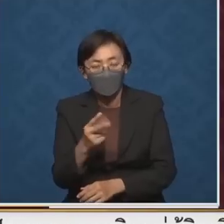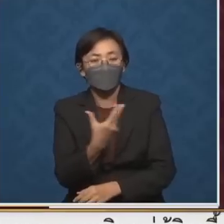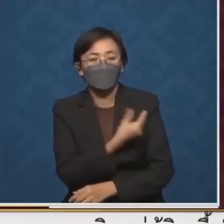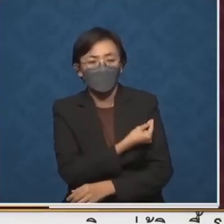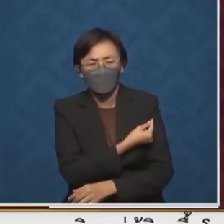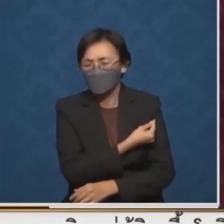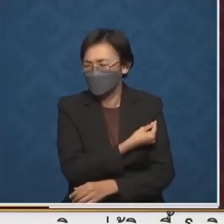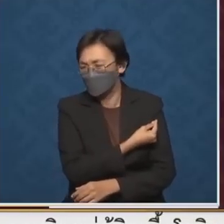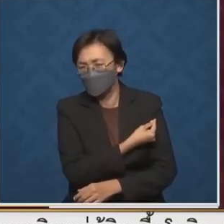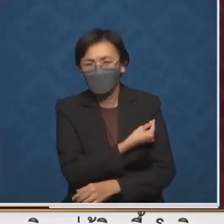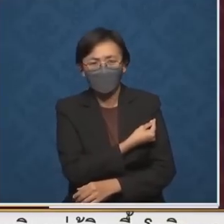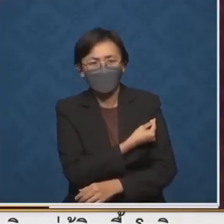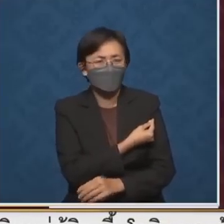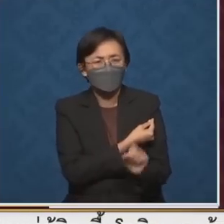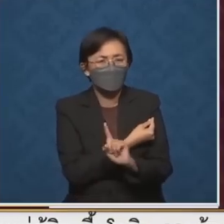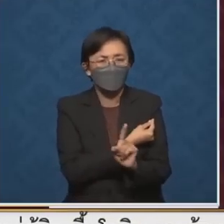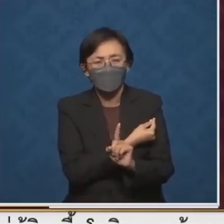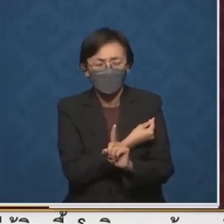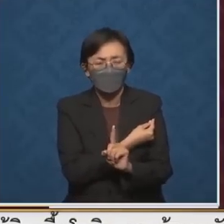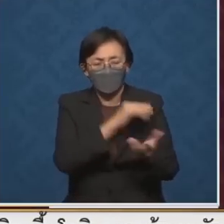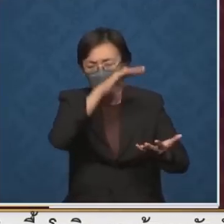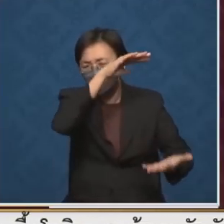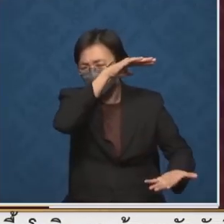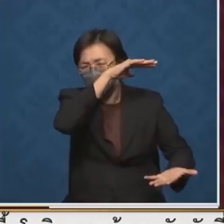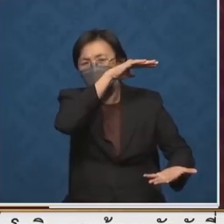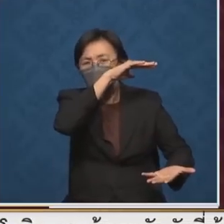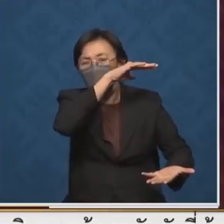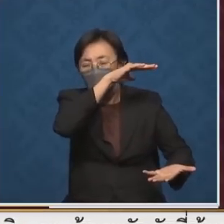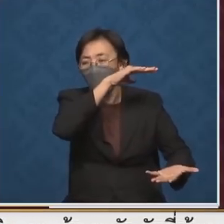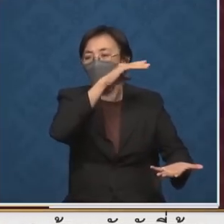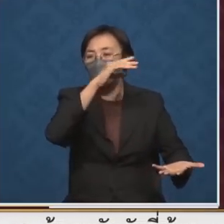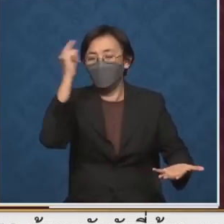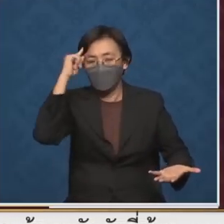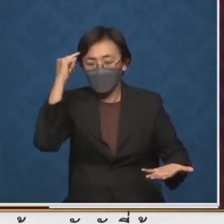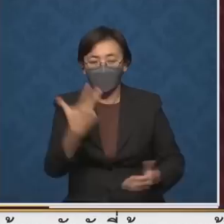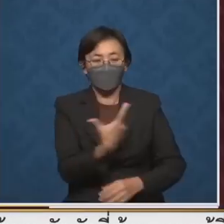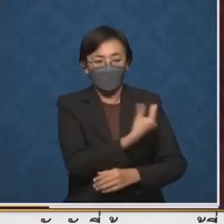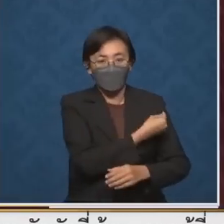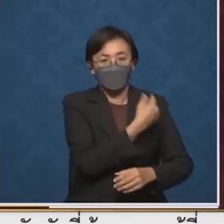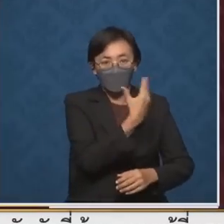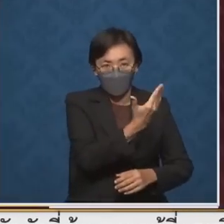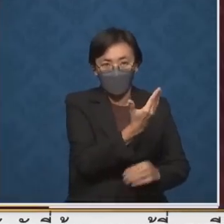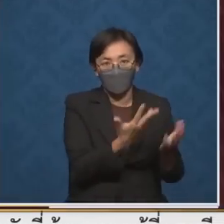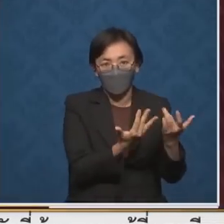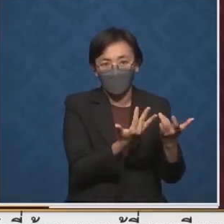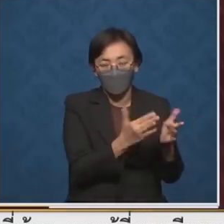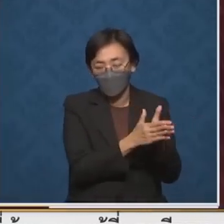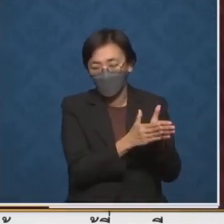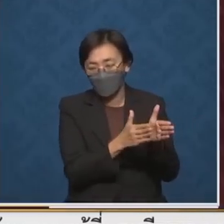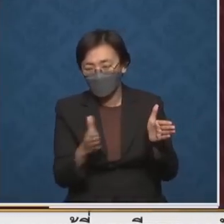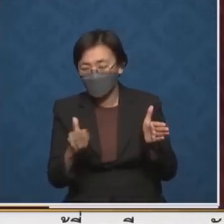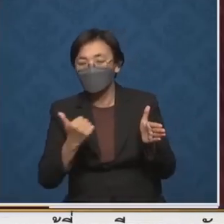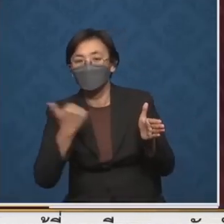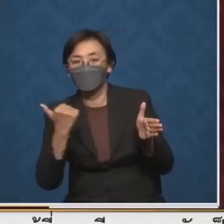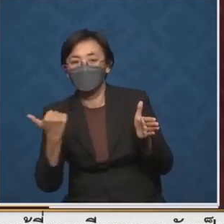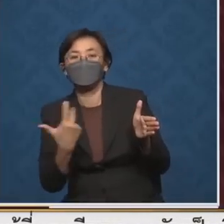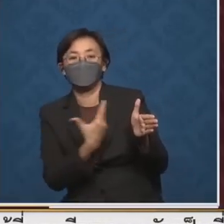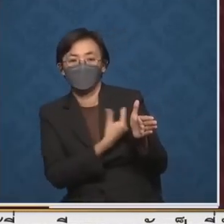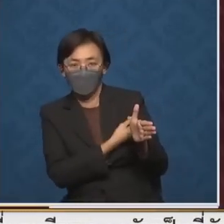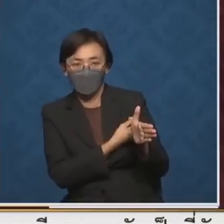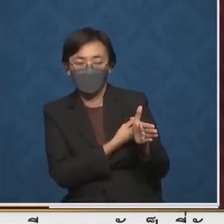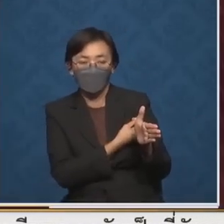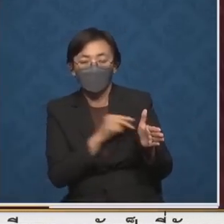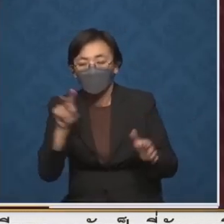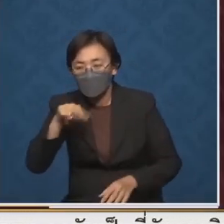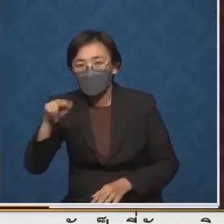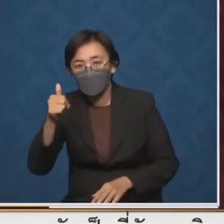้คกไม่จะทำยงไ ของก็เหลือก็มีอย่เดยวก็ฉีดไปอันเดียว อยาเพิฉีดต่อเลยเอาวัคซิอื่นมาฉีด ถ้าหาได